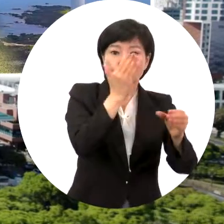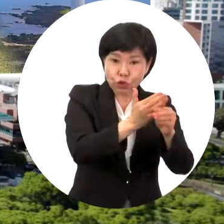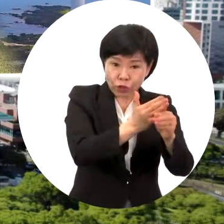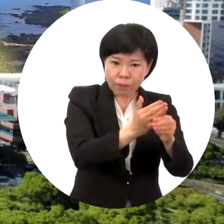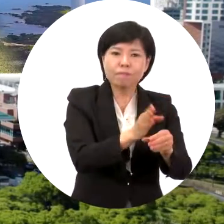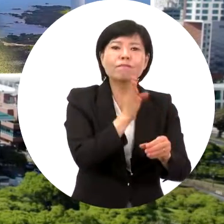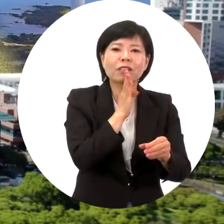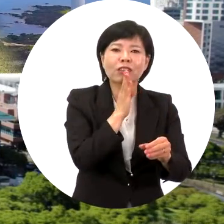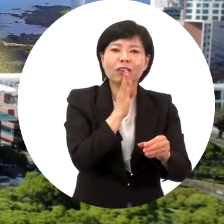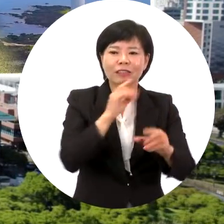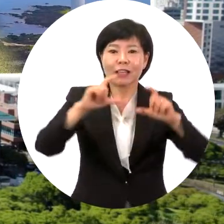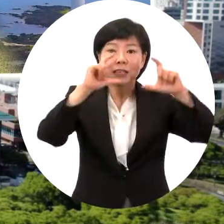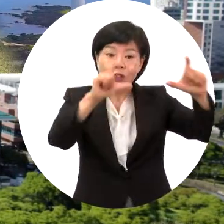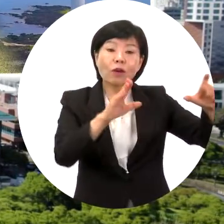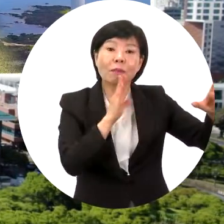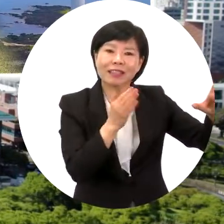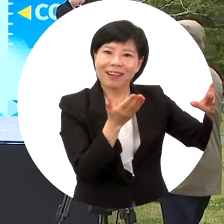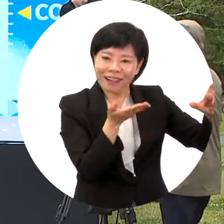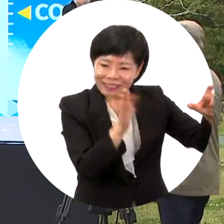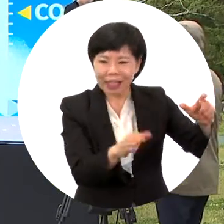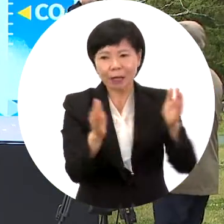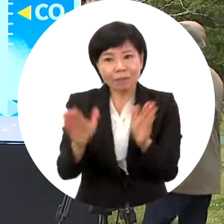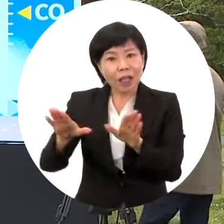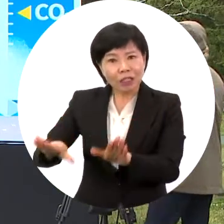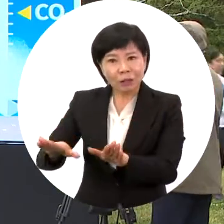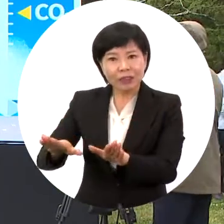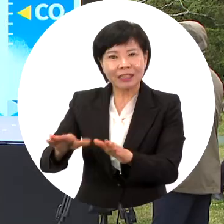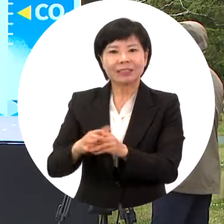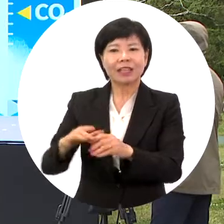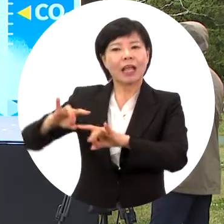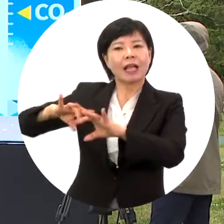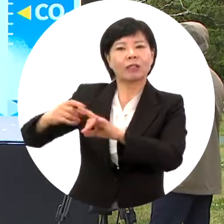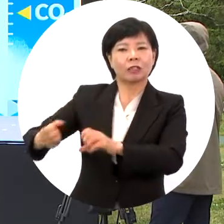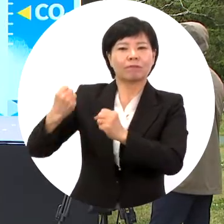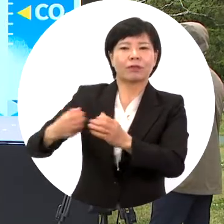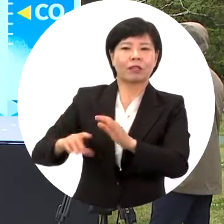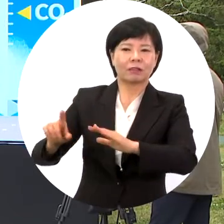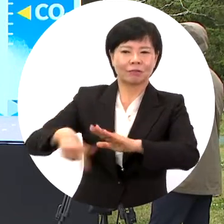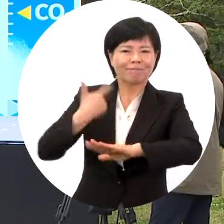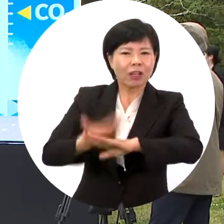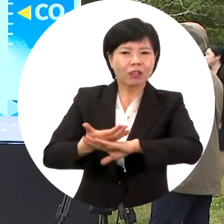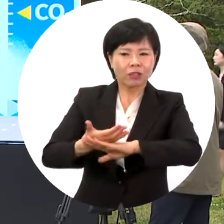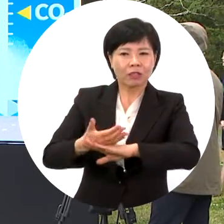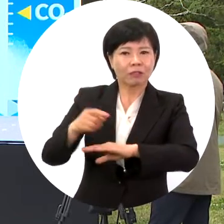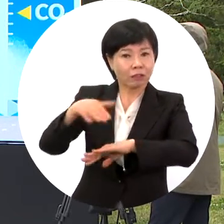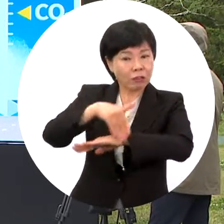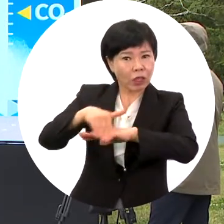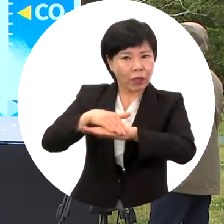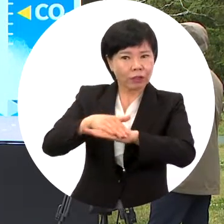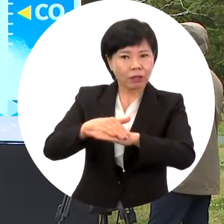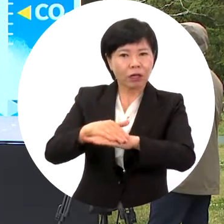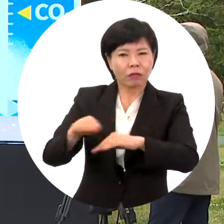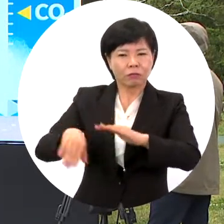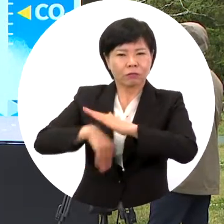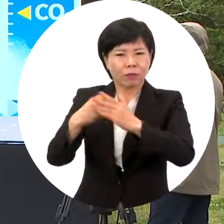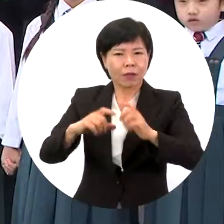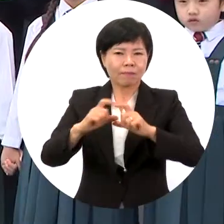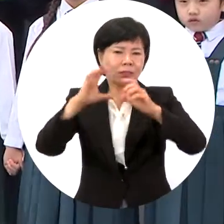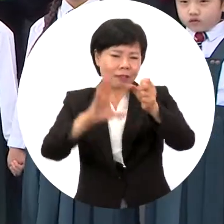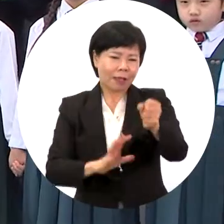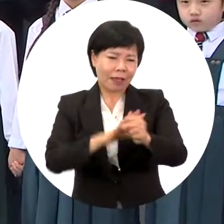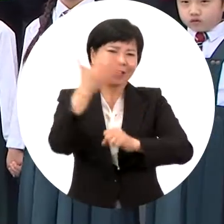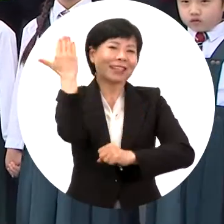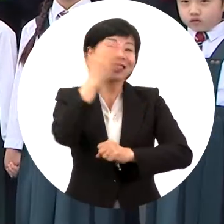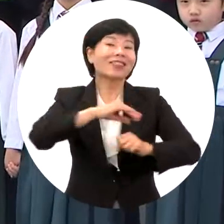중심으로 재편하는 선언적임이었는데요. 에너지 대전환 시나리오는 도내 에너지 자립을 넘어 글로벌